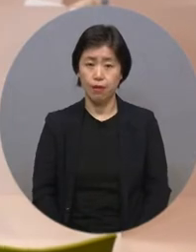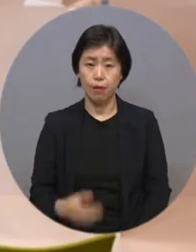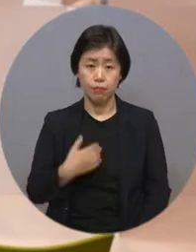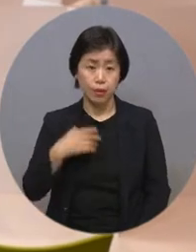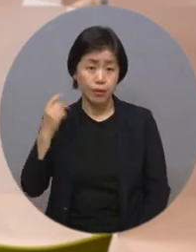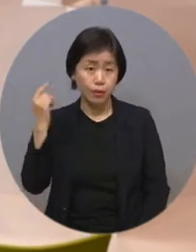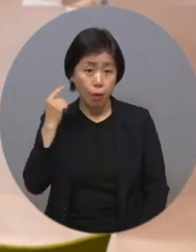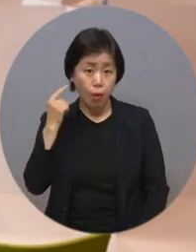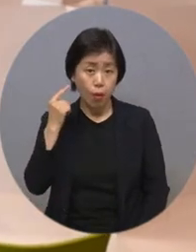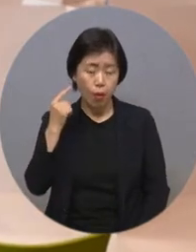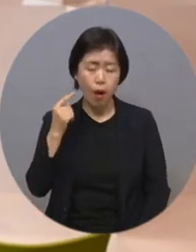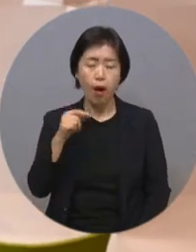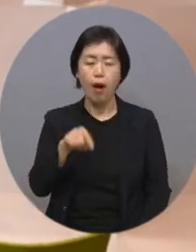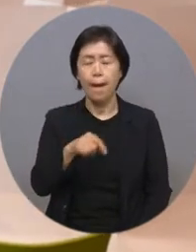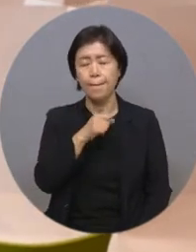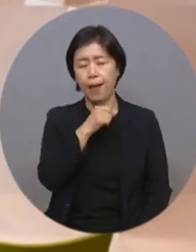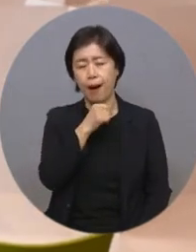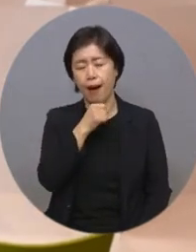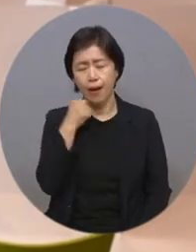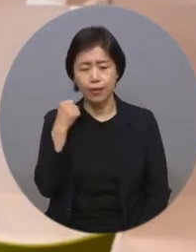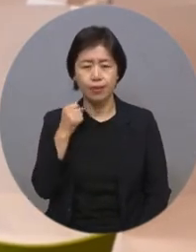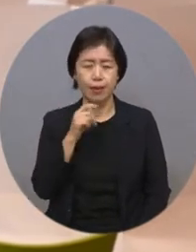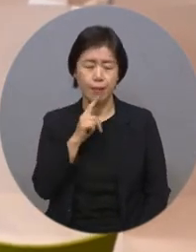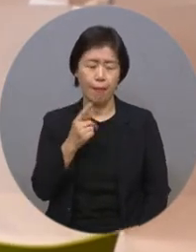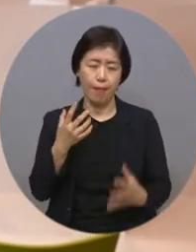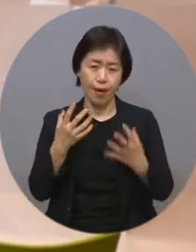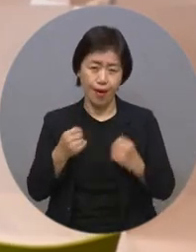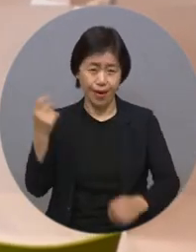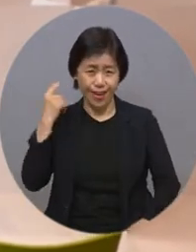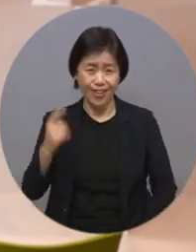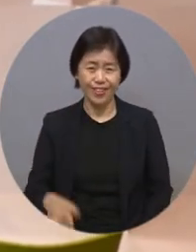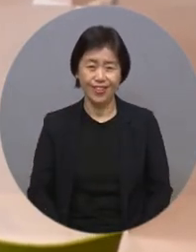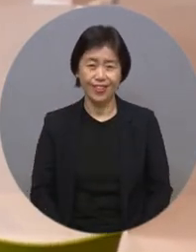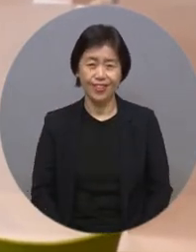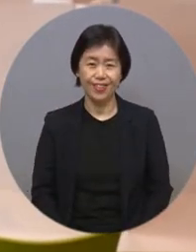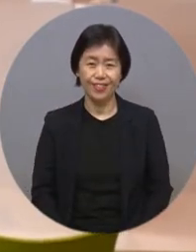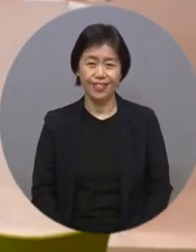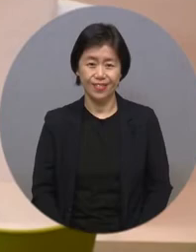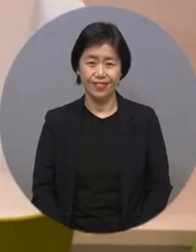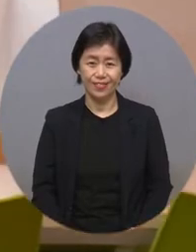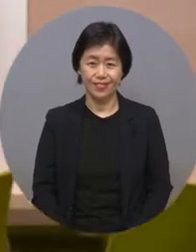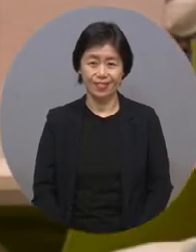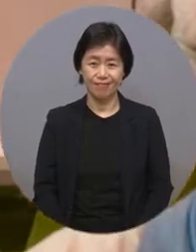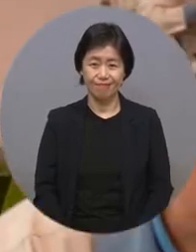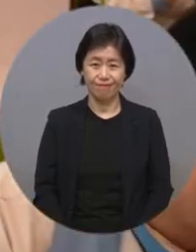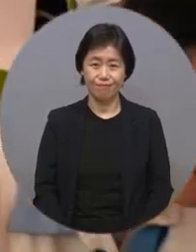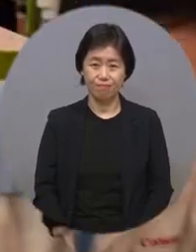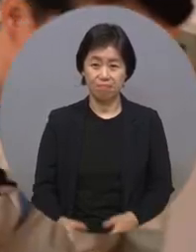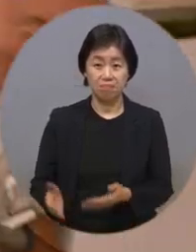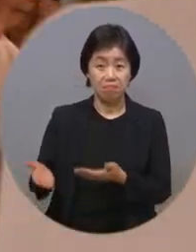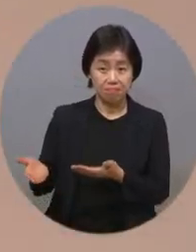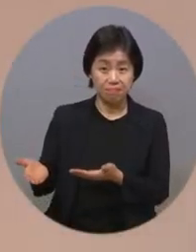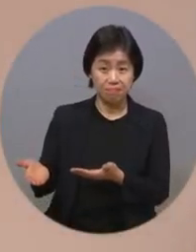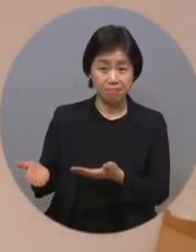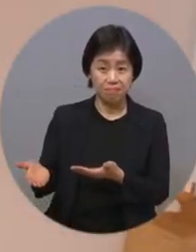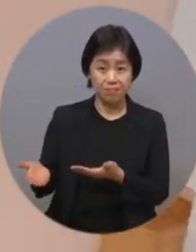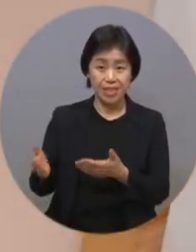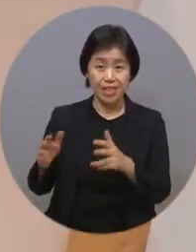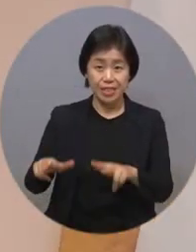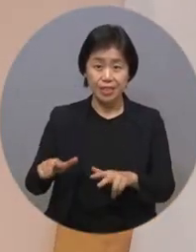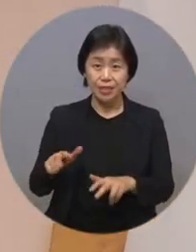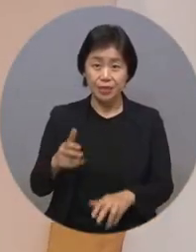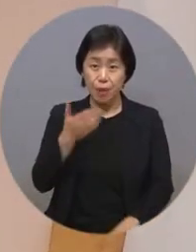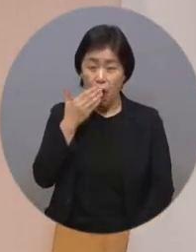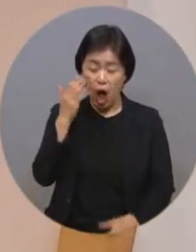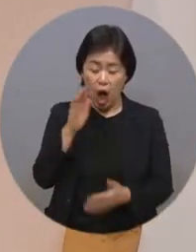주식회사 여기 식당 음식들이 너무 맛있다고 자자하게 들었는데, 지금 마침 제 옆에 정말 다